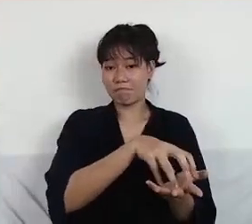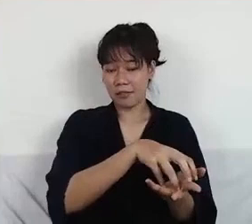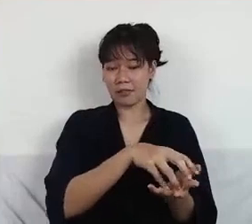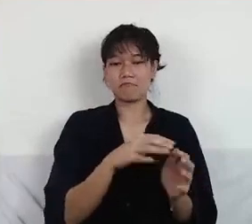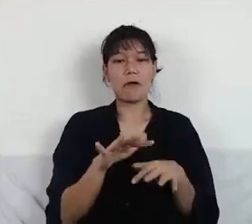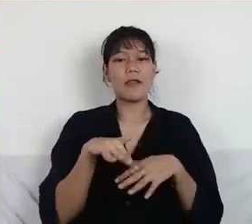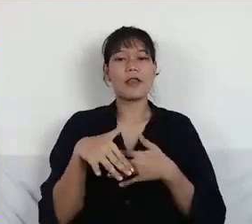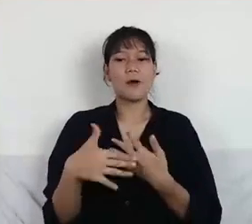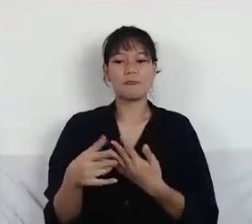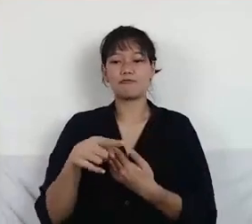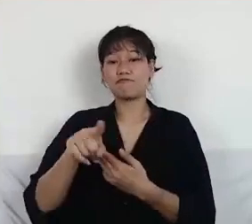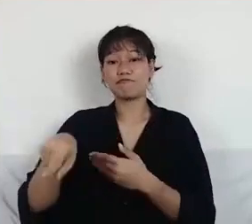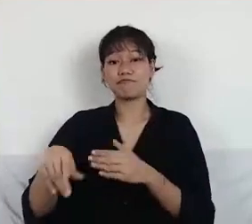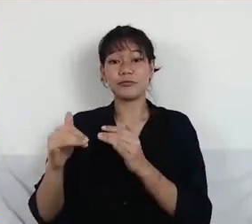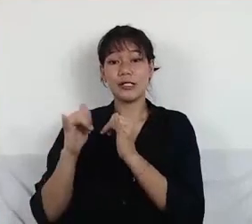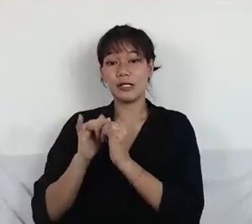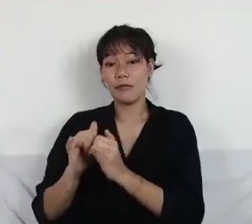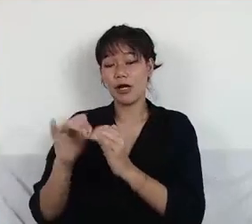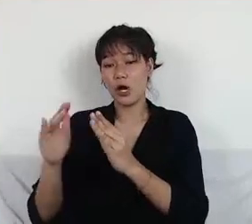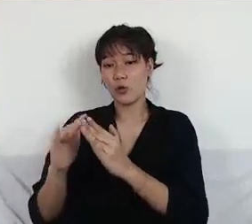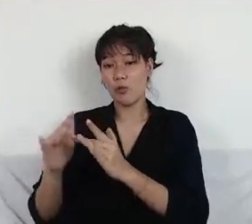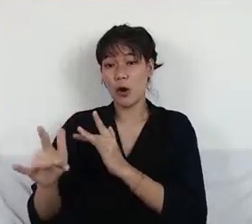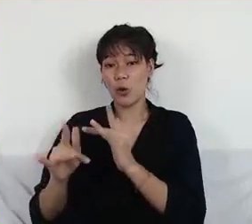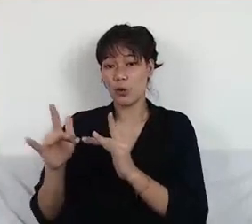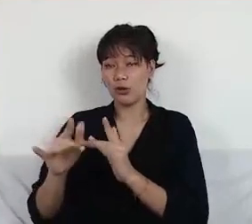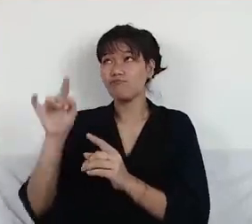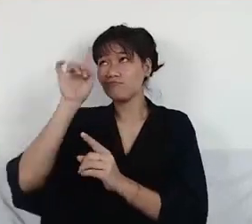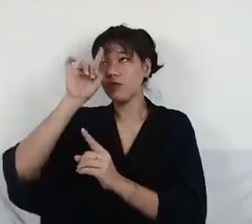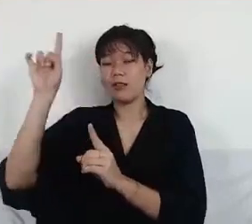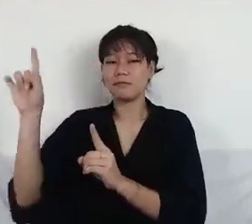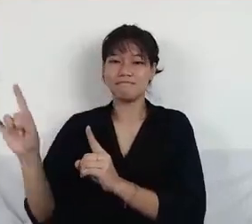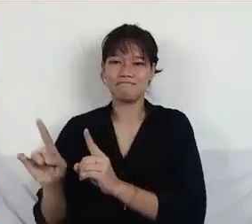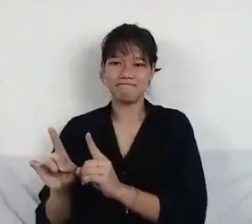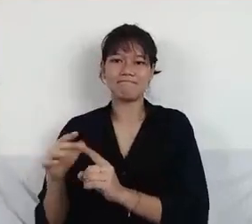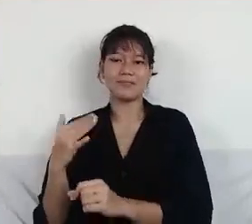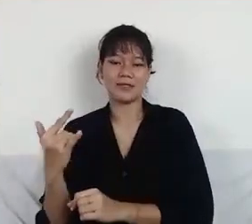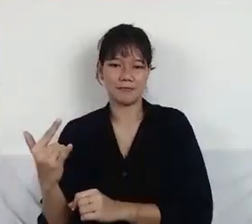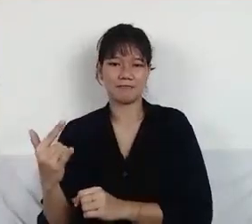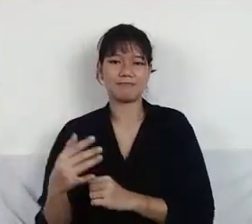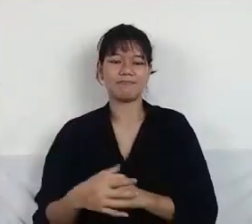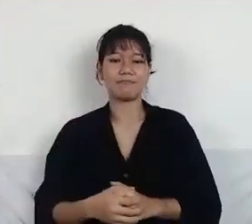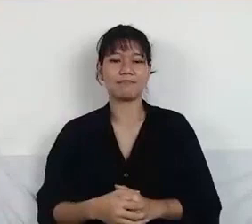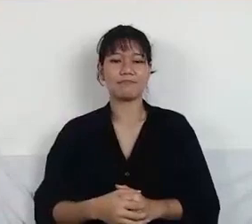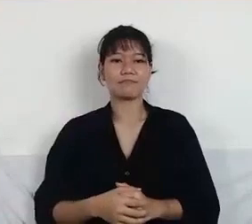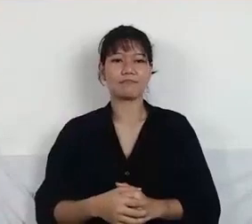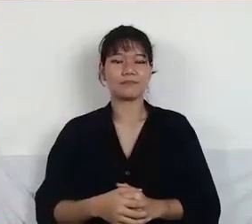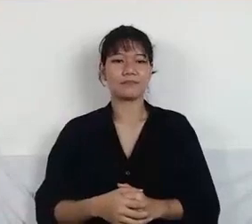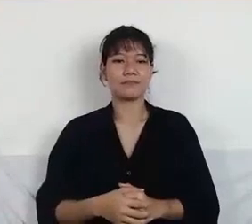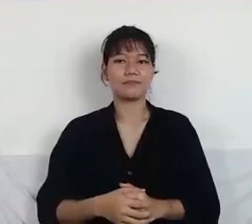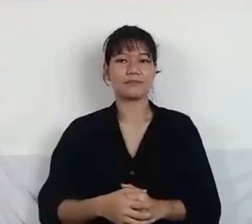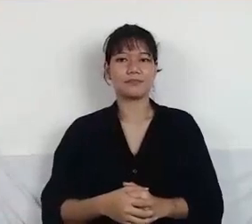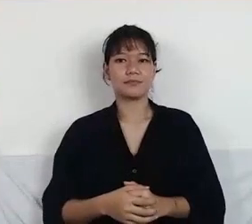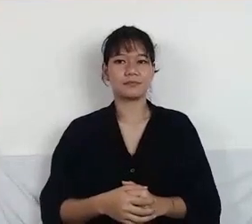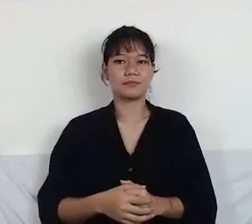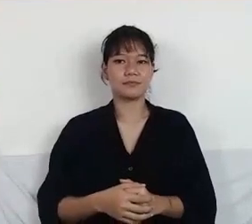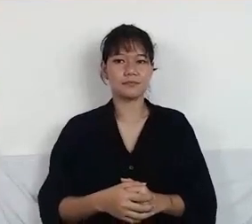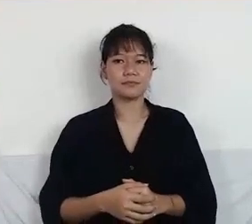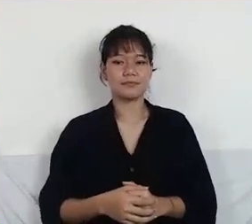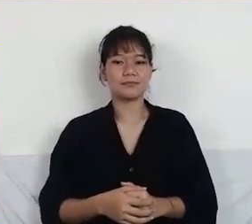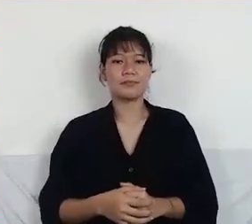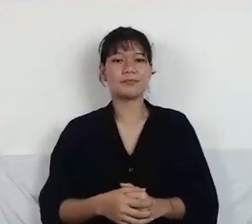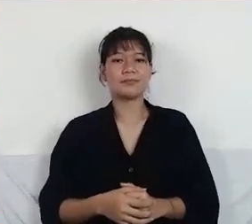gereja maupun yang mengikuti via YouTube GKI Kuitang bersama keluarga dari rumah kita masing-masing.